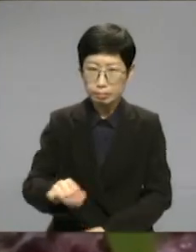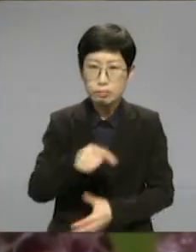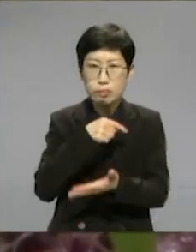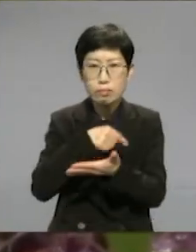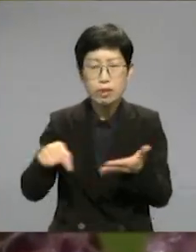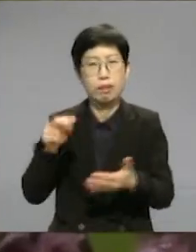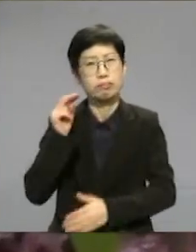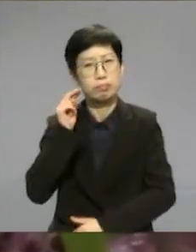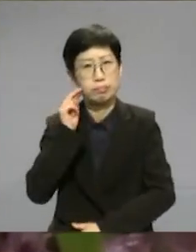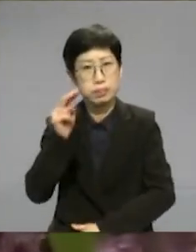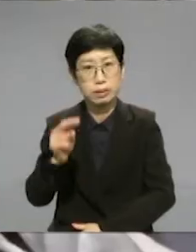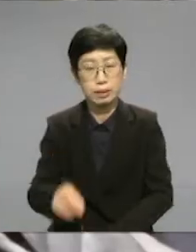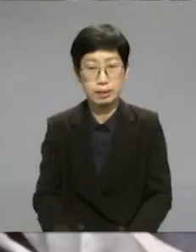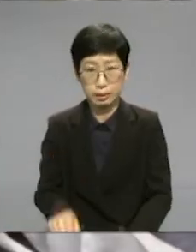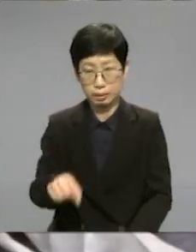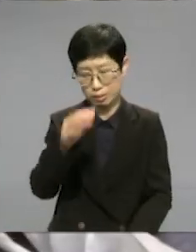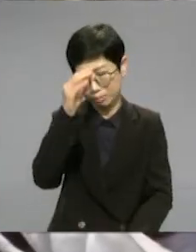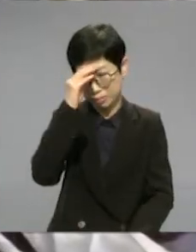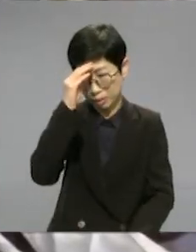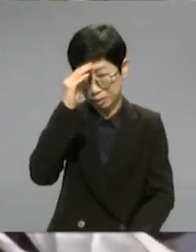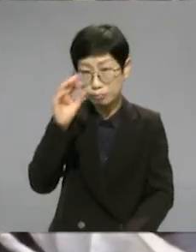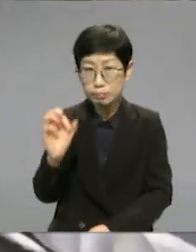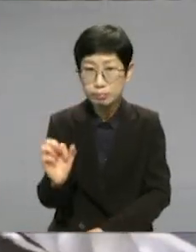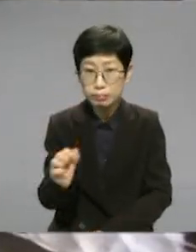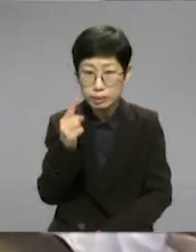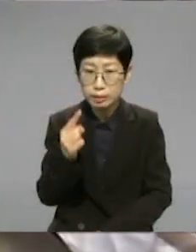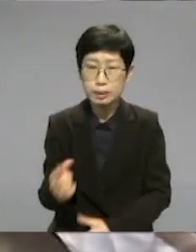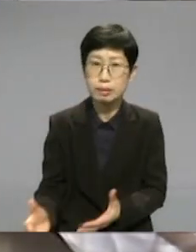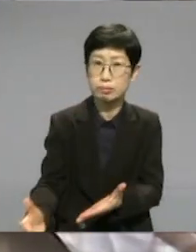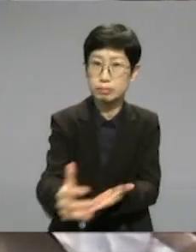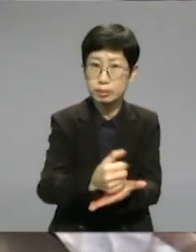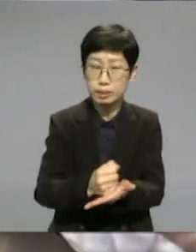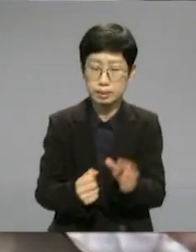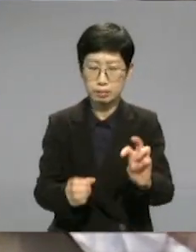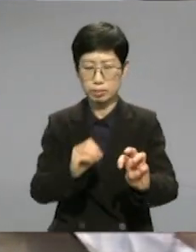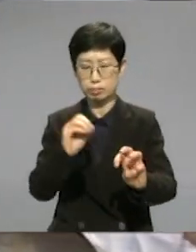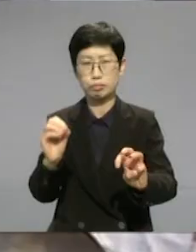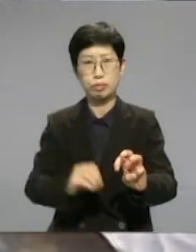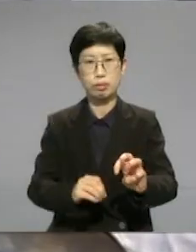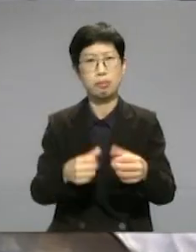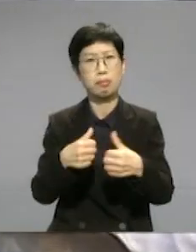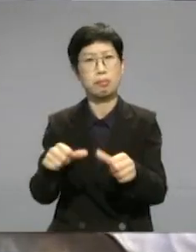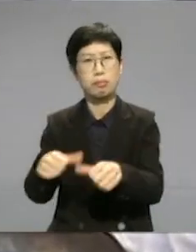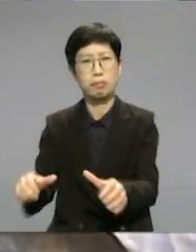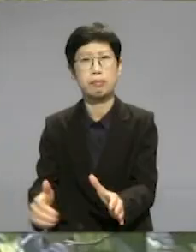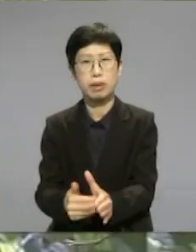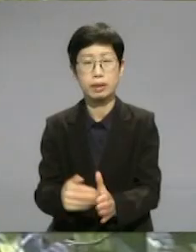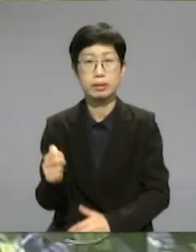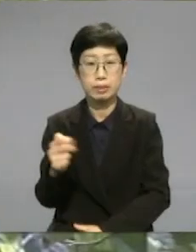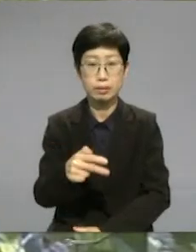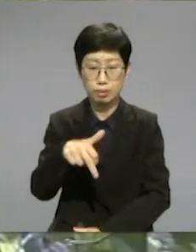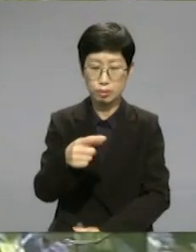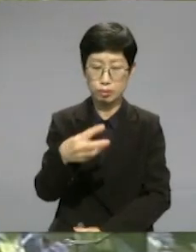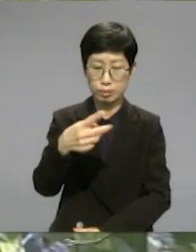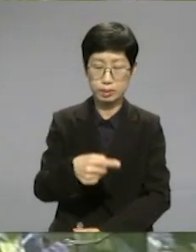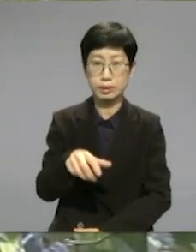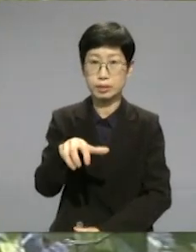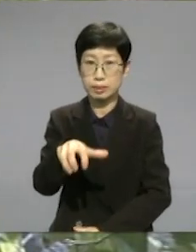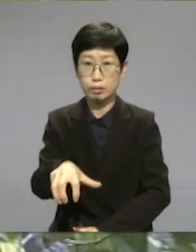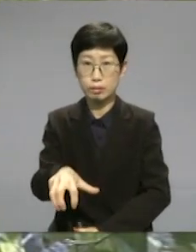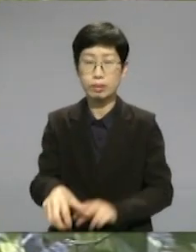극성인데 흑점병으로 연간 코코아 작물 최대 30%가 파괴됐고 코트디부아르의